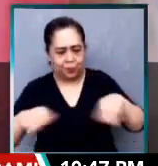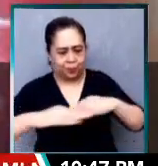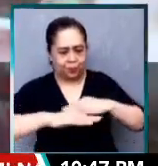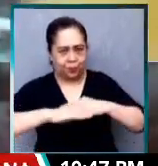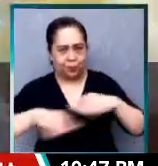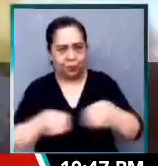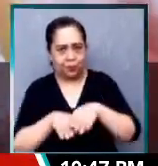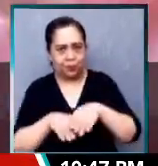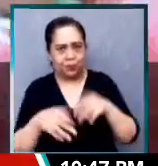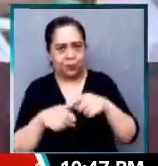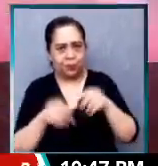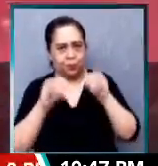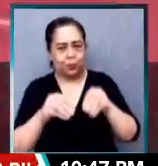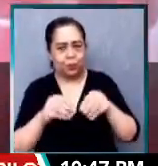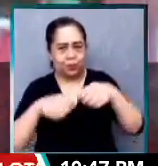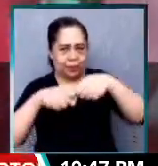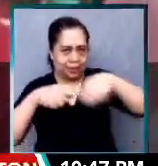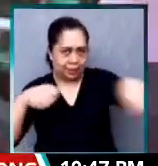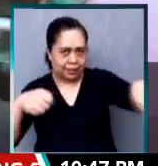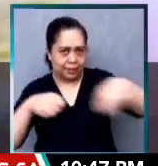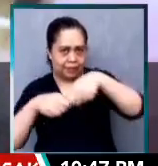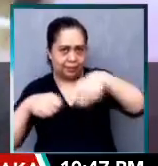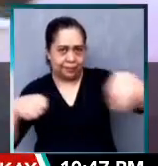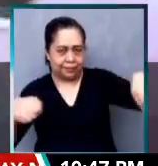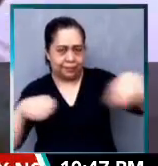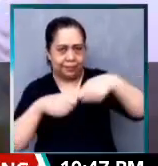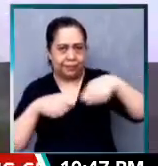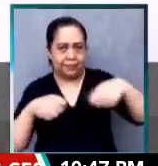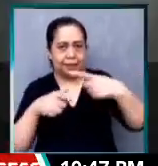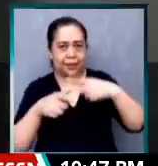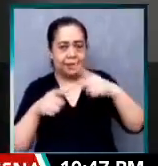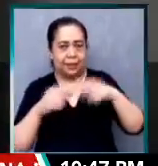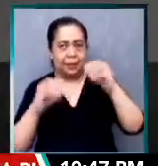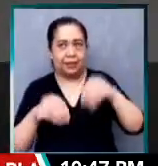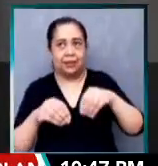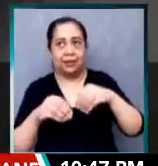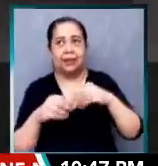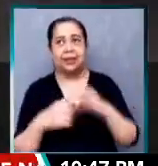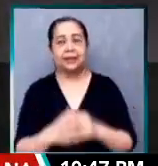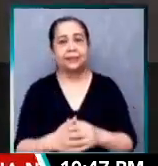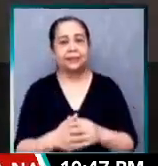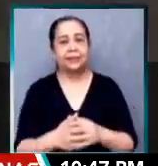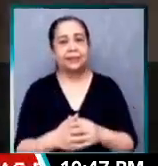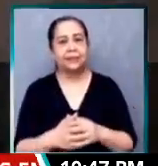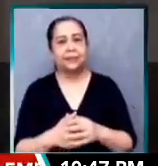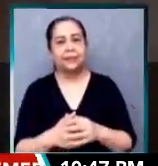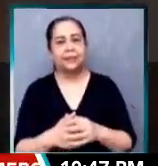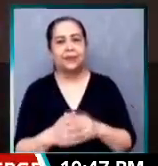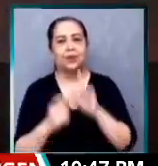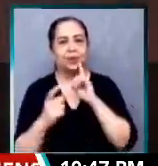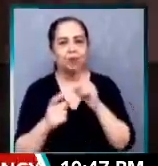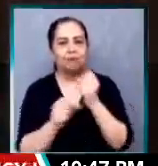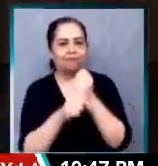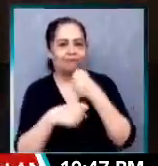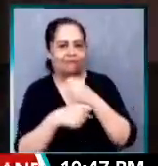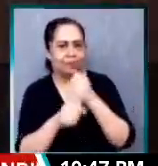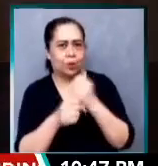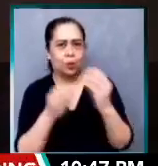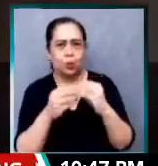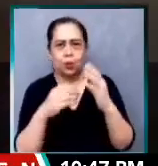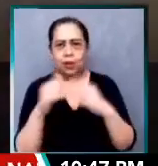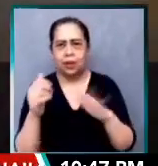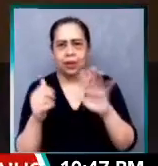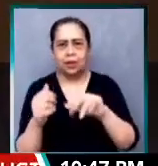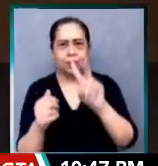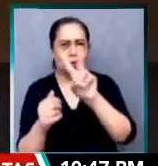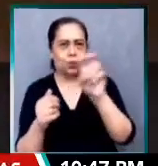ng zipper. Tapos ilalagay po sa frame para na. Nakakaburaw sila ng humigit kumulang 200 parol